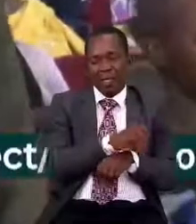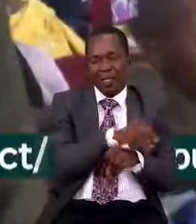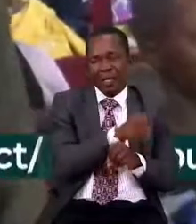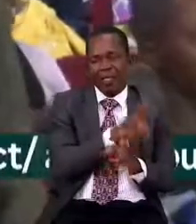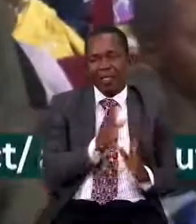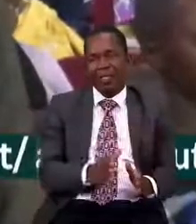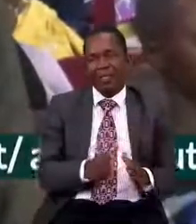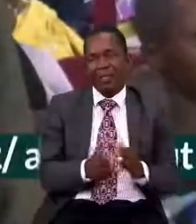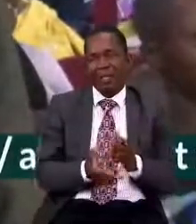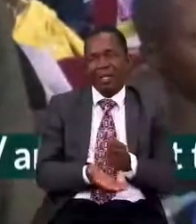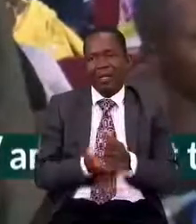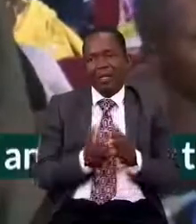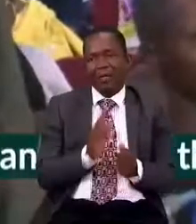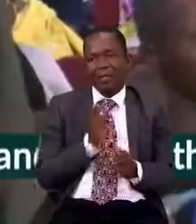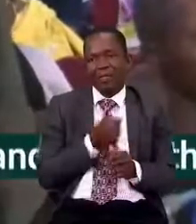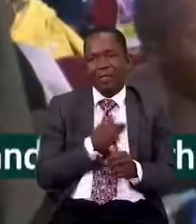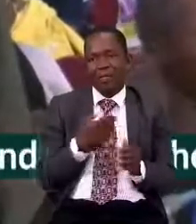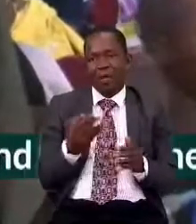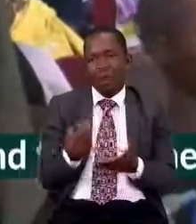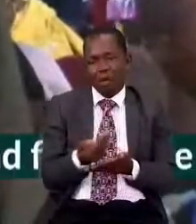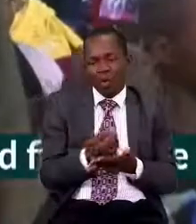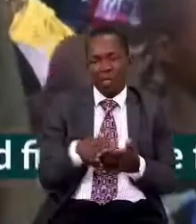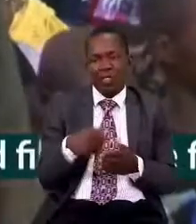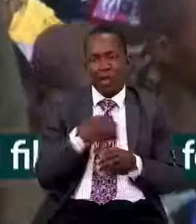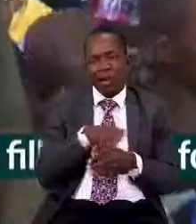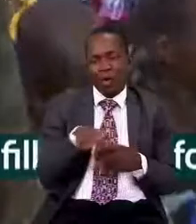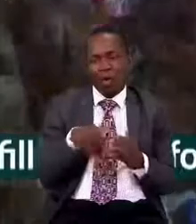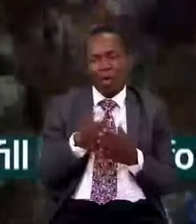L'heure est maintenant au conseil.